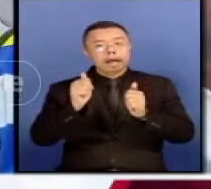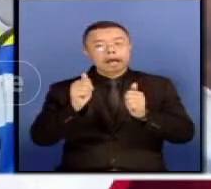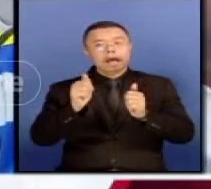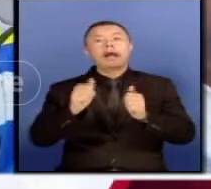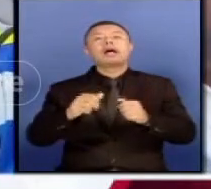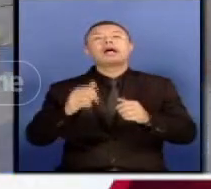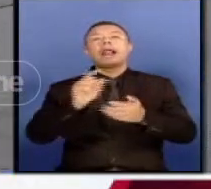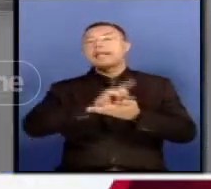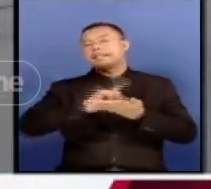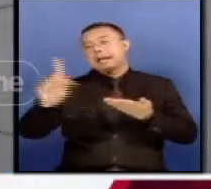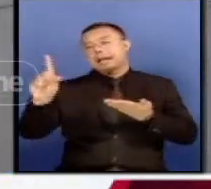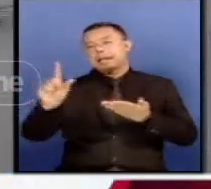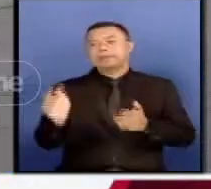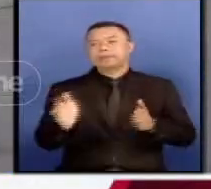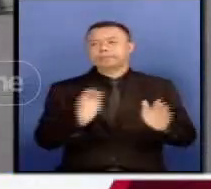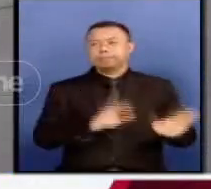melancarkan arus.